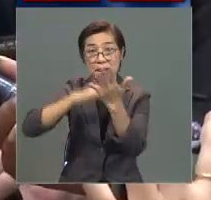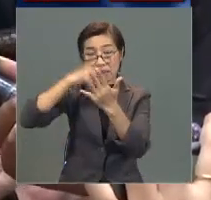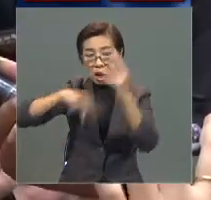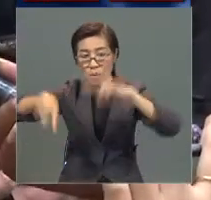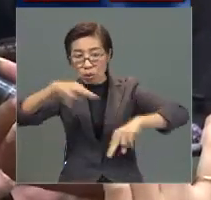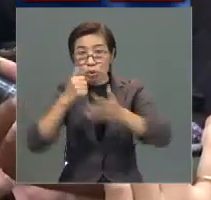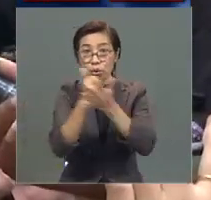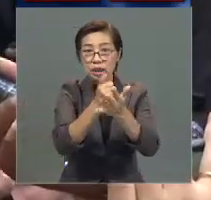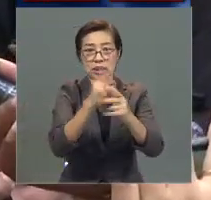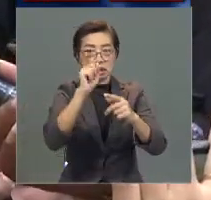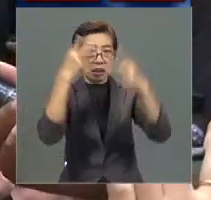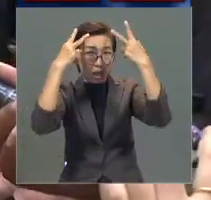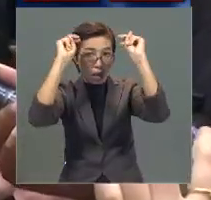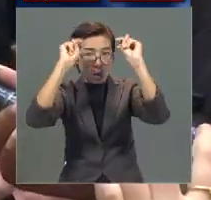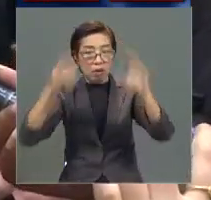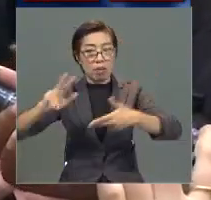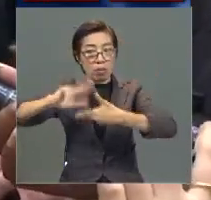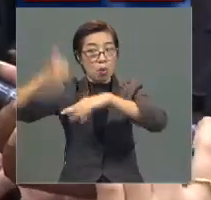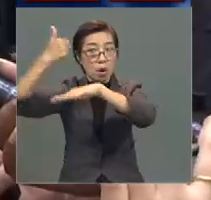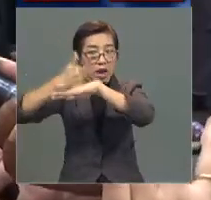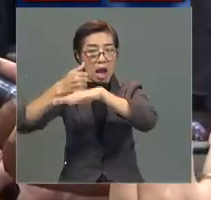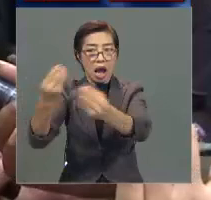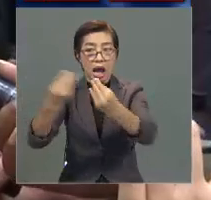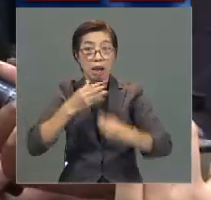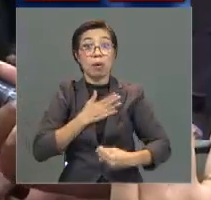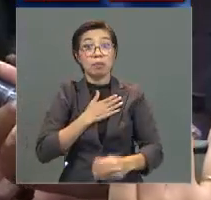ท่านนายกและท่านหัวหน้าพรรคมอบหมายให้ทำงาน